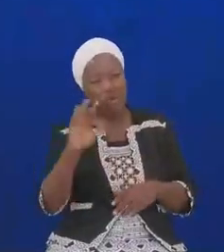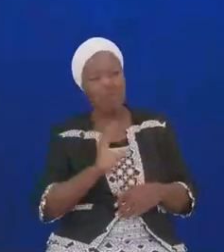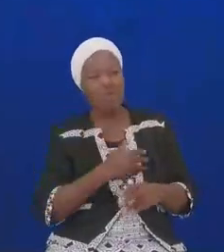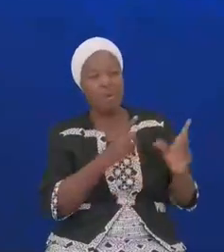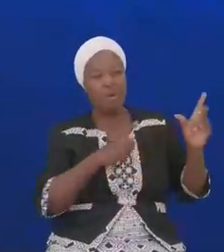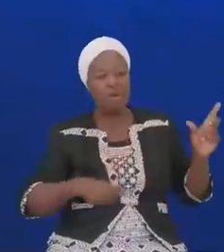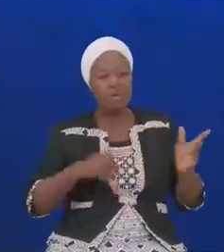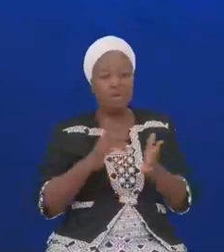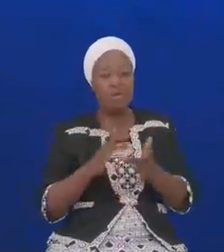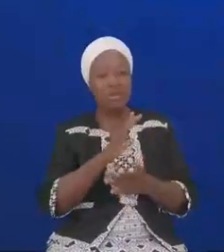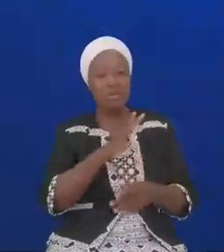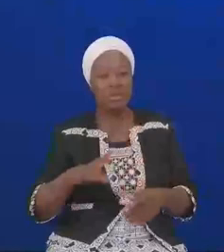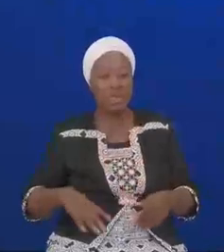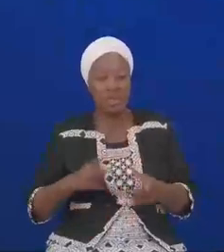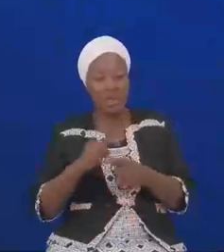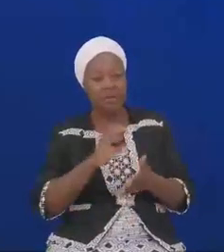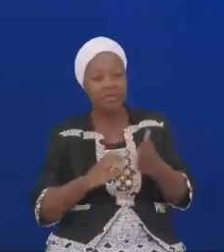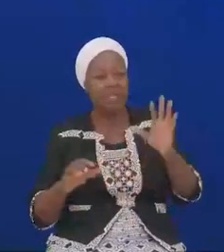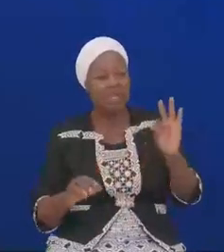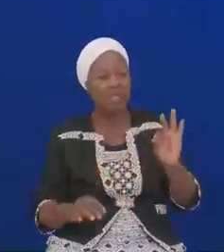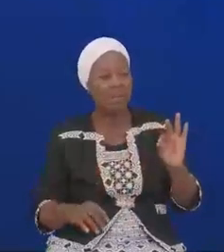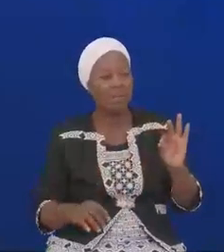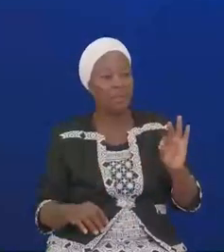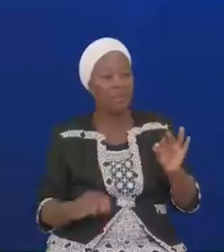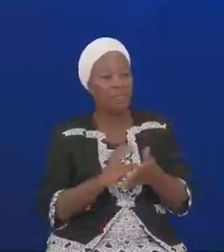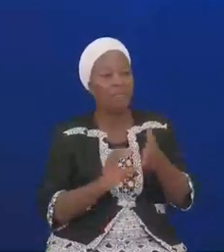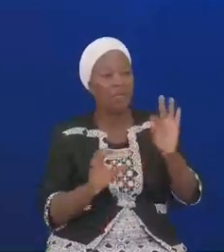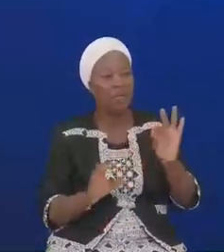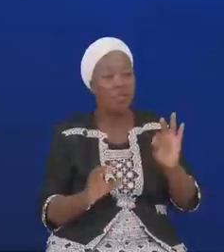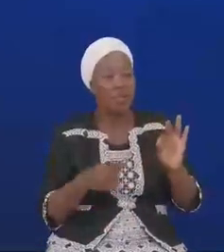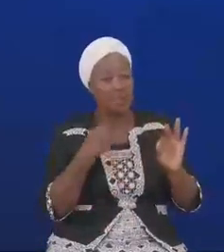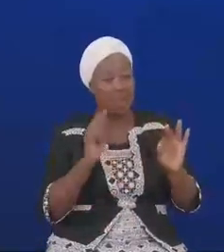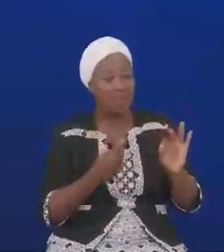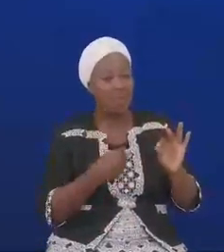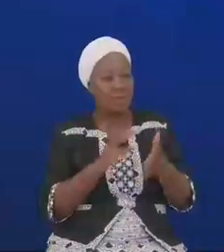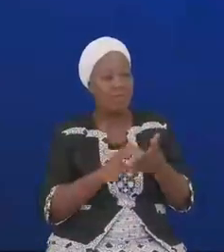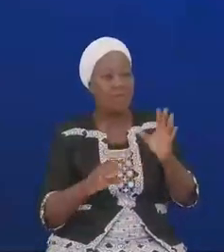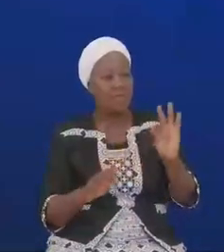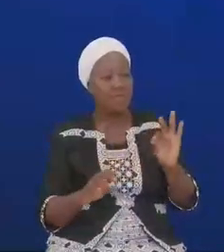Seigneur Jésus-Christ. Et le verset 9 dit,